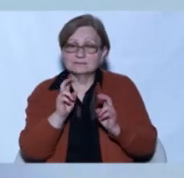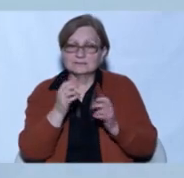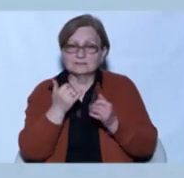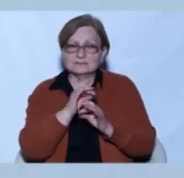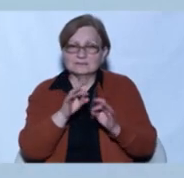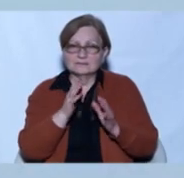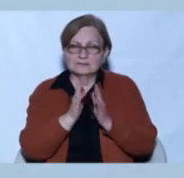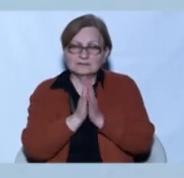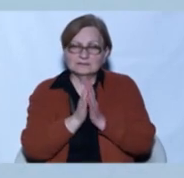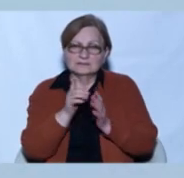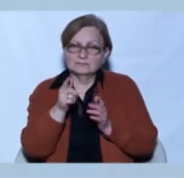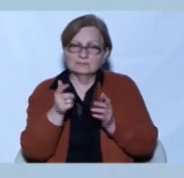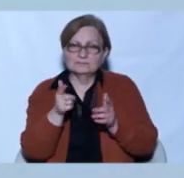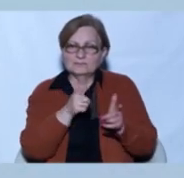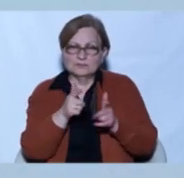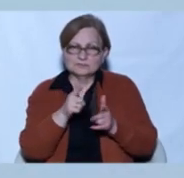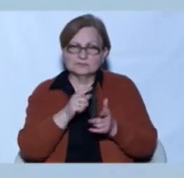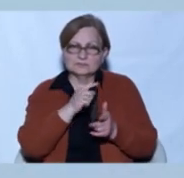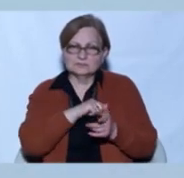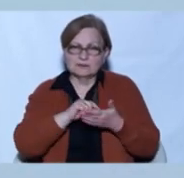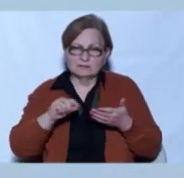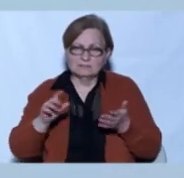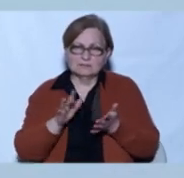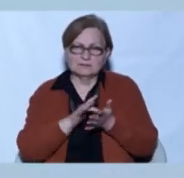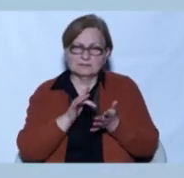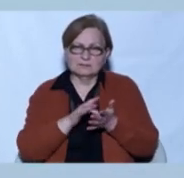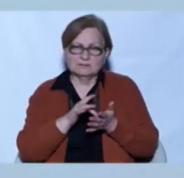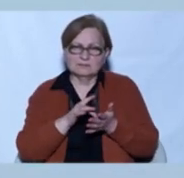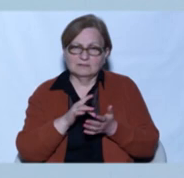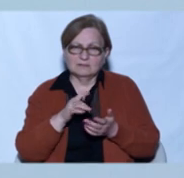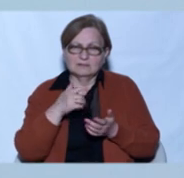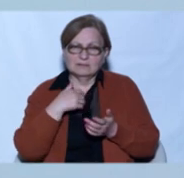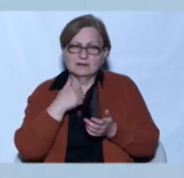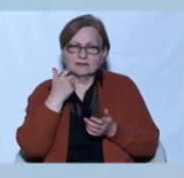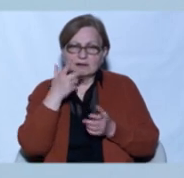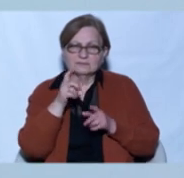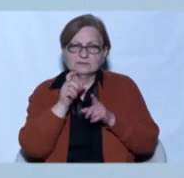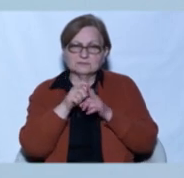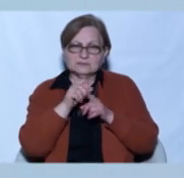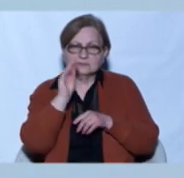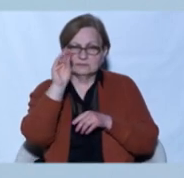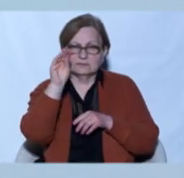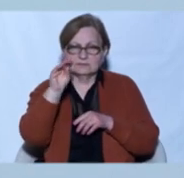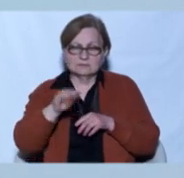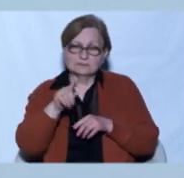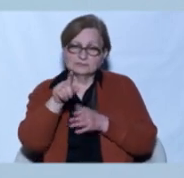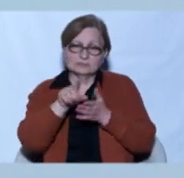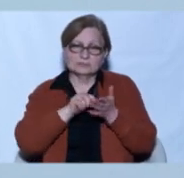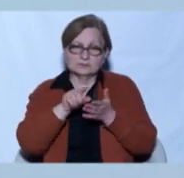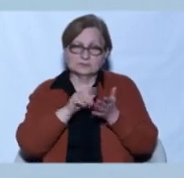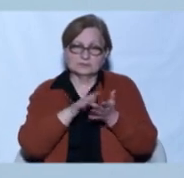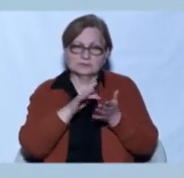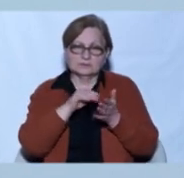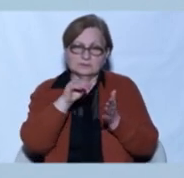მიმოვიხილავთ, გთხოვ, რომ მოიმარჯვო კალამი, რვეული და მე რამდენიმე სიტყვას დაფაზე დავწერ, შენ კი რვეულში ჩაწერე